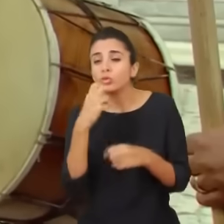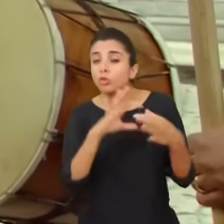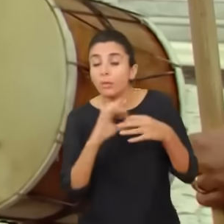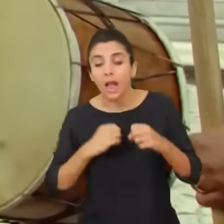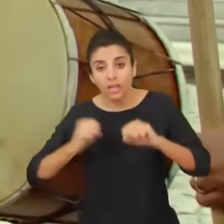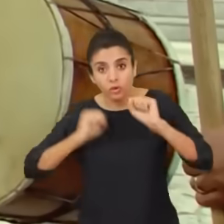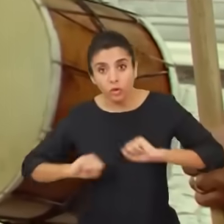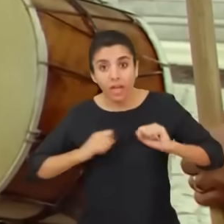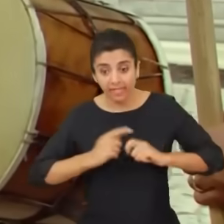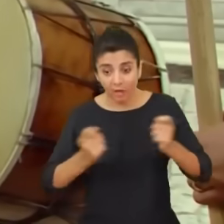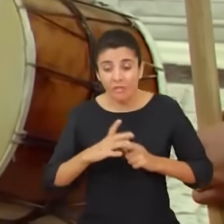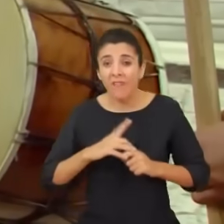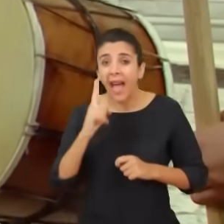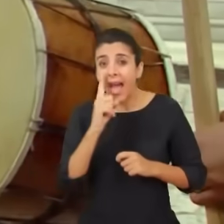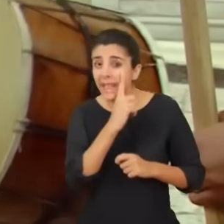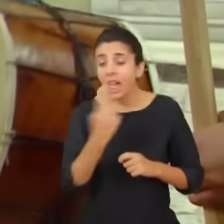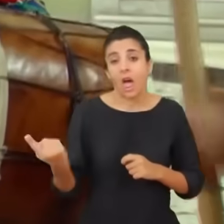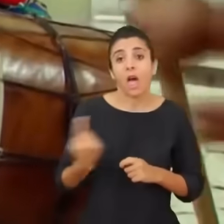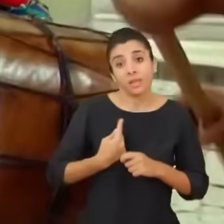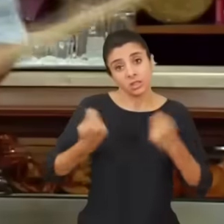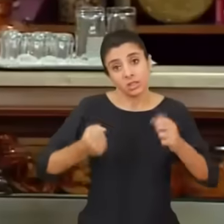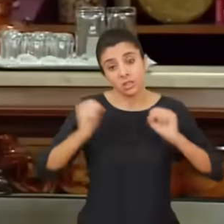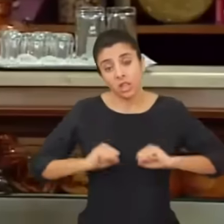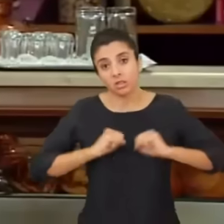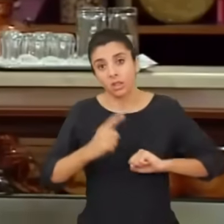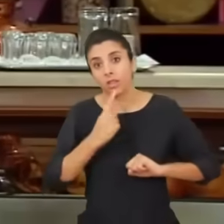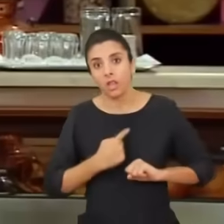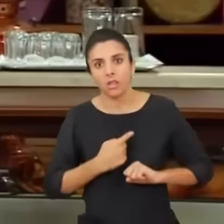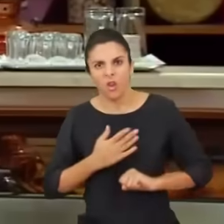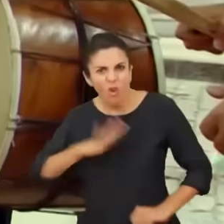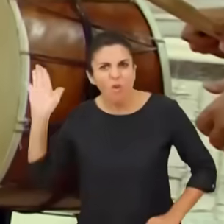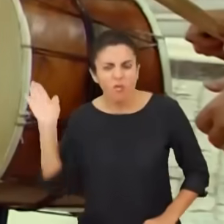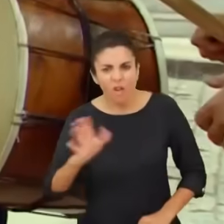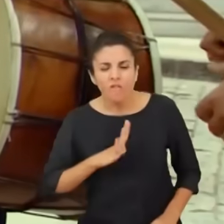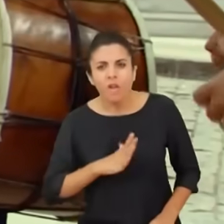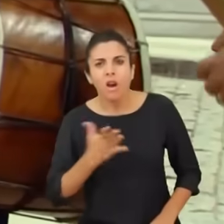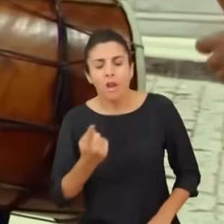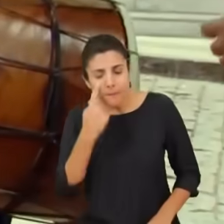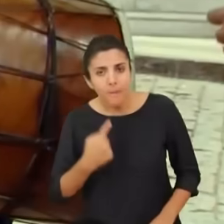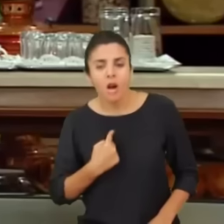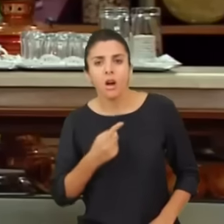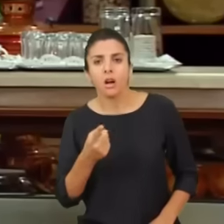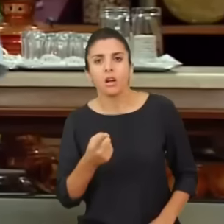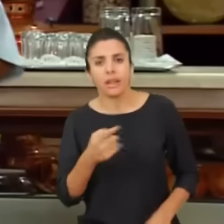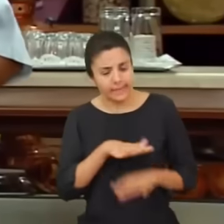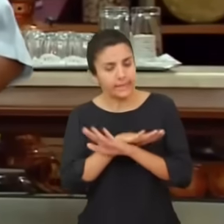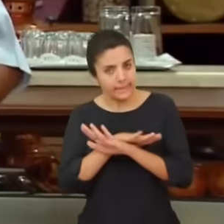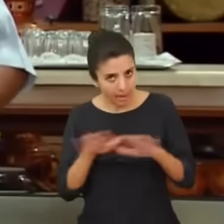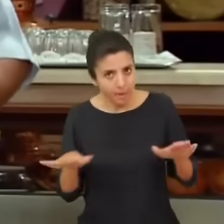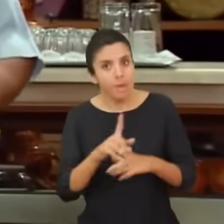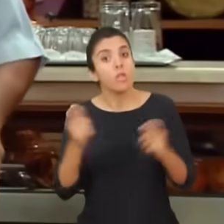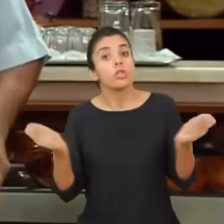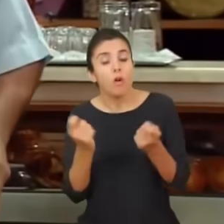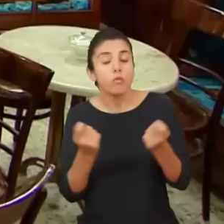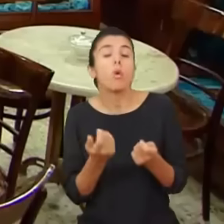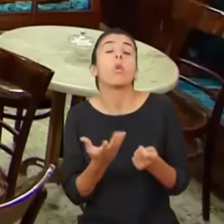var. Eniştem dedi yani, çalışın dedi. Bak şimdi yapıştıracağım şimdi ha. Buna bak. Tamam. Bu